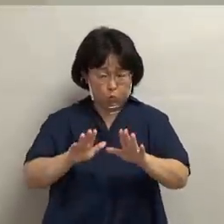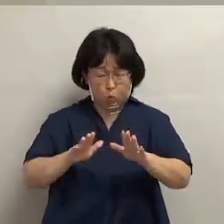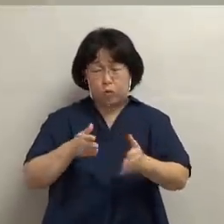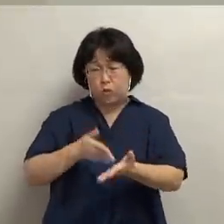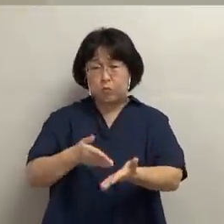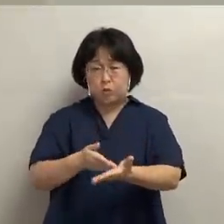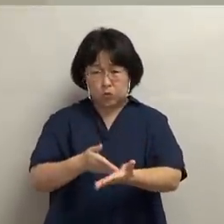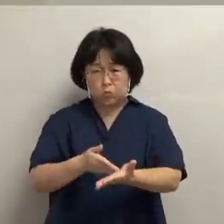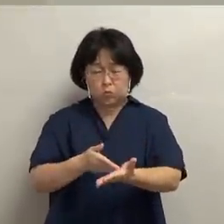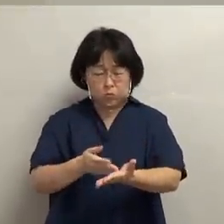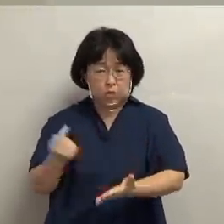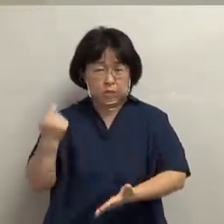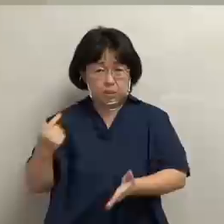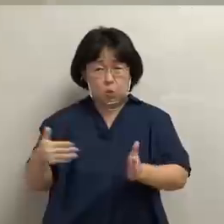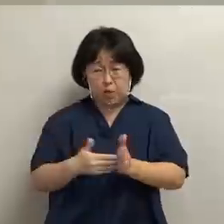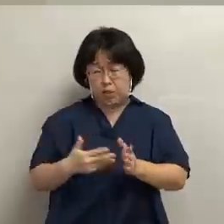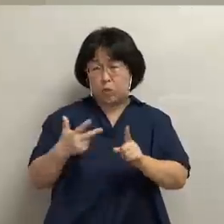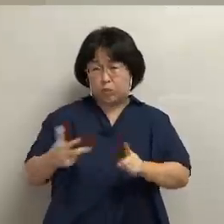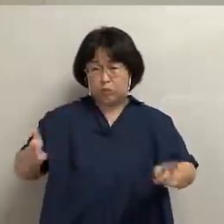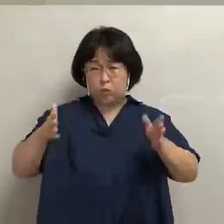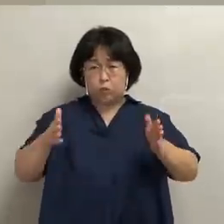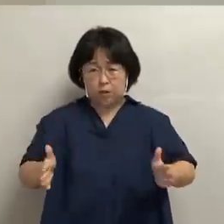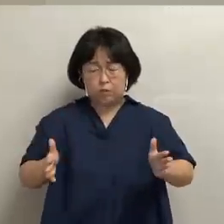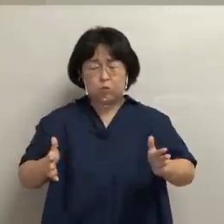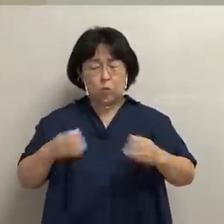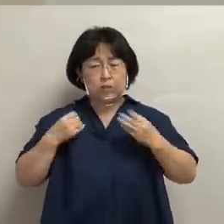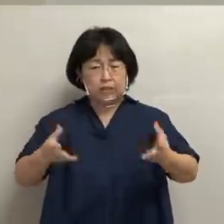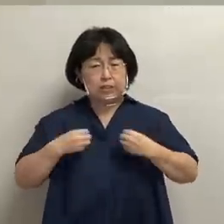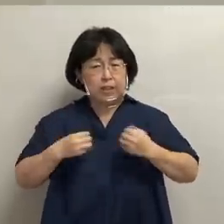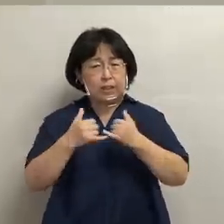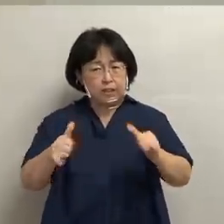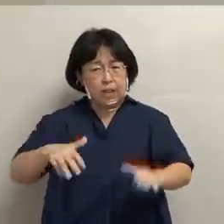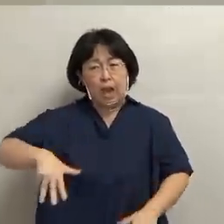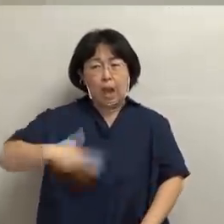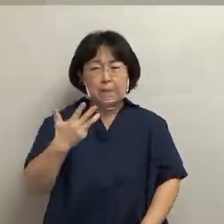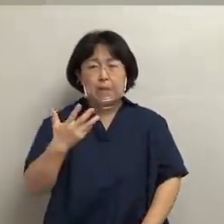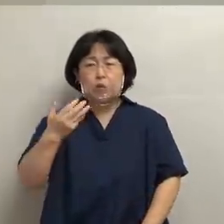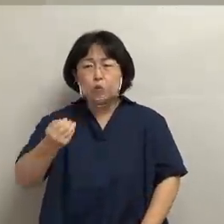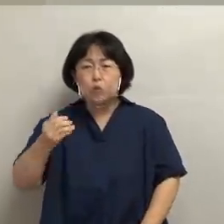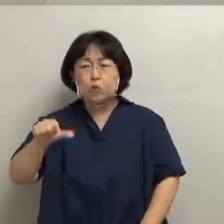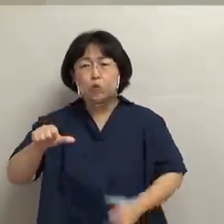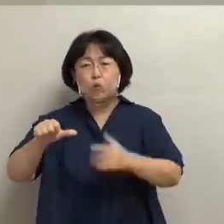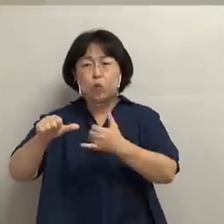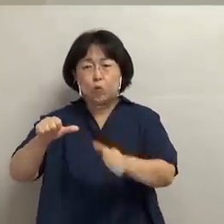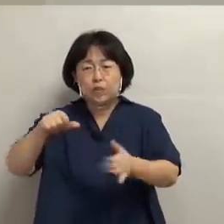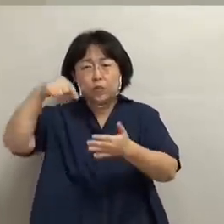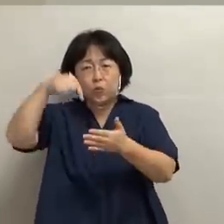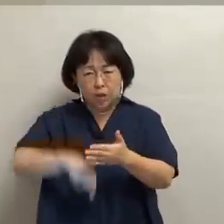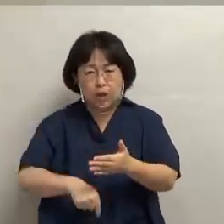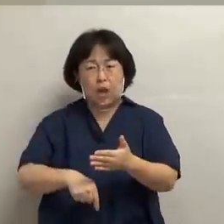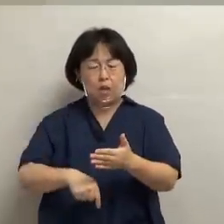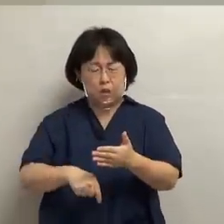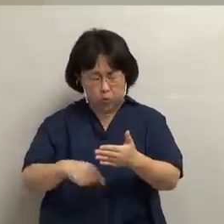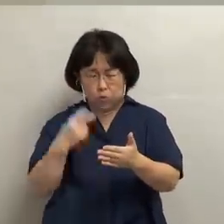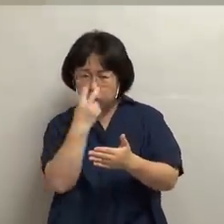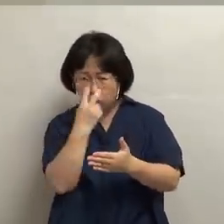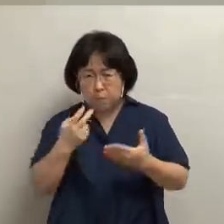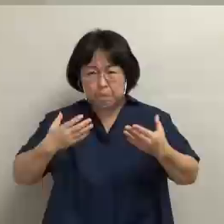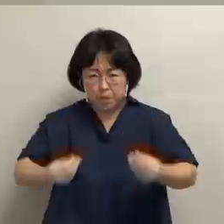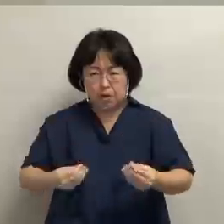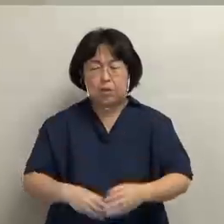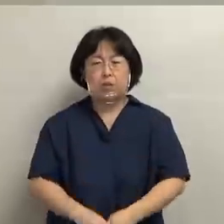ます昨日までの1週間の新規感染者895人のワクチン接種状況について調査をいたしまし